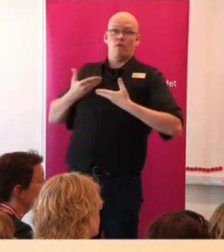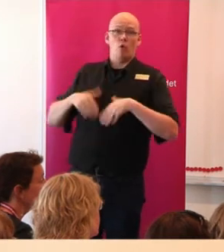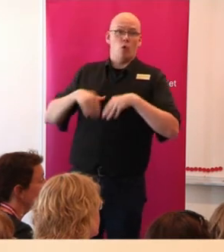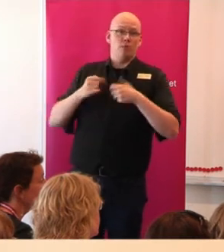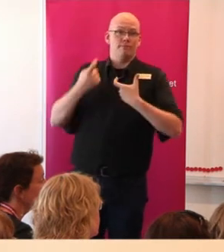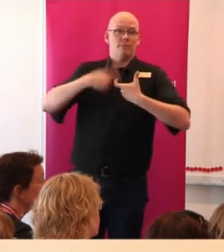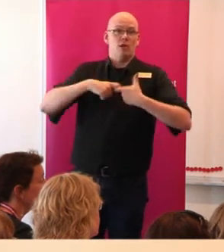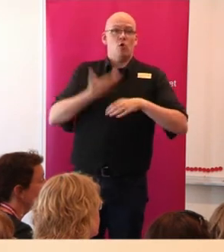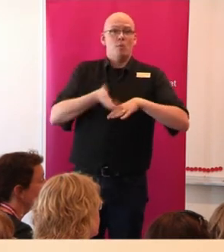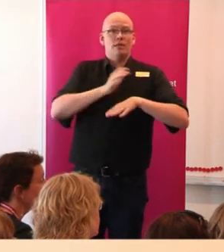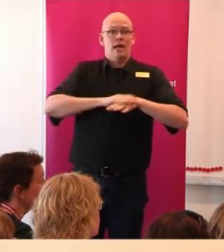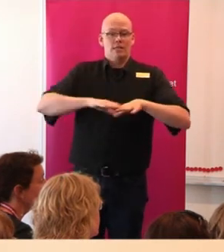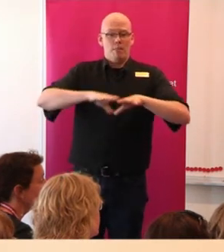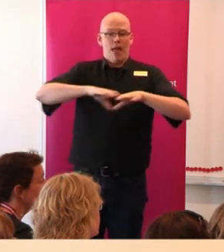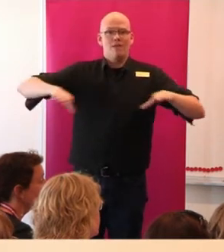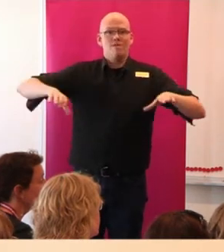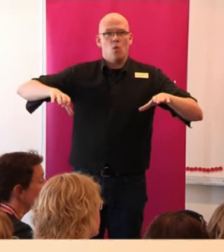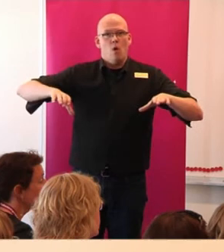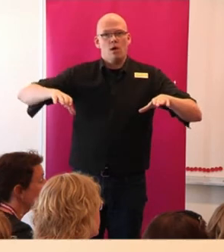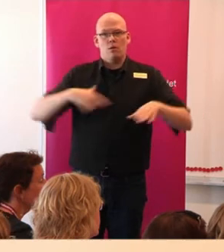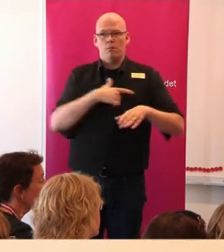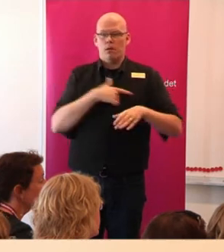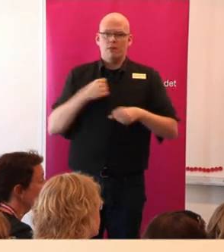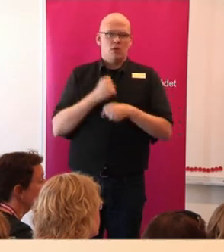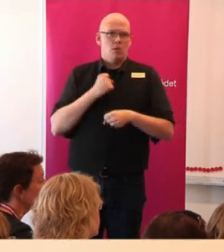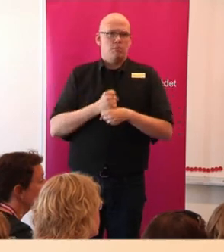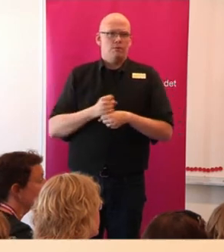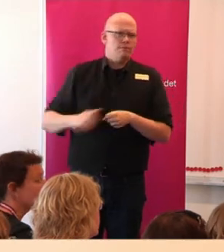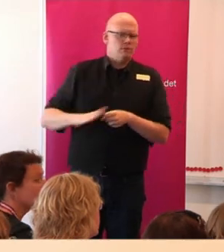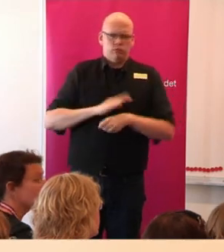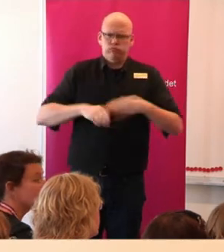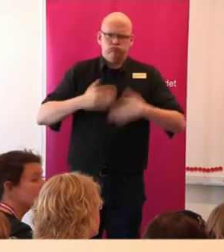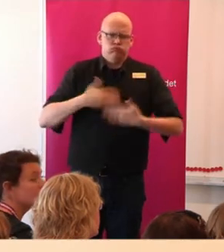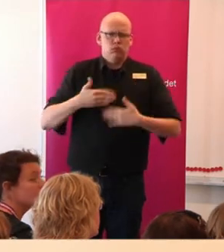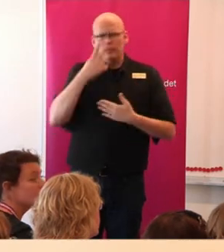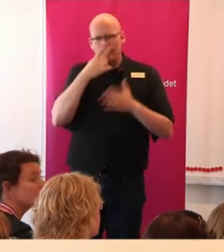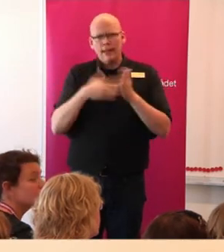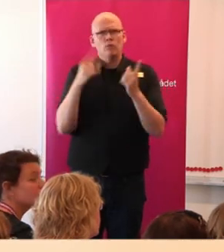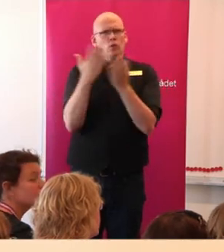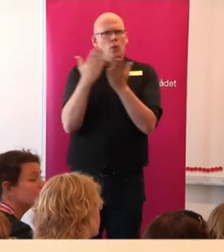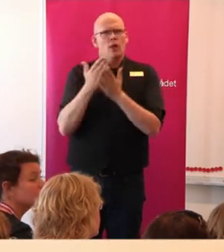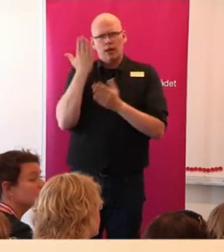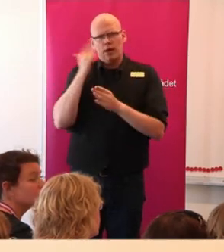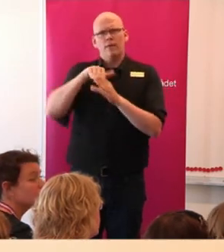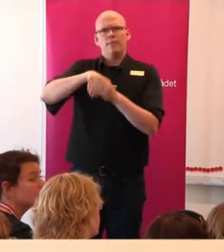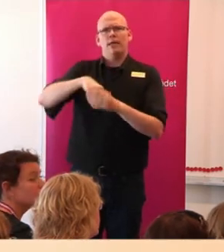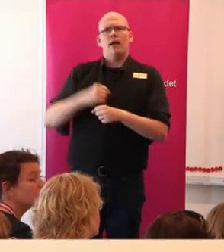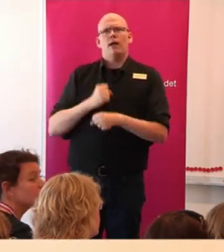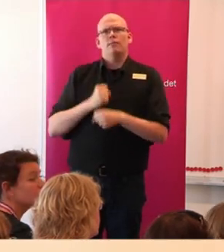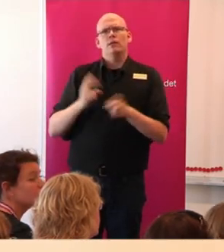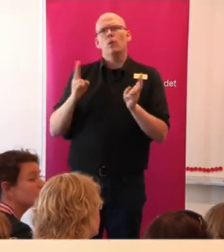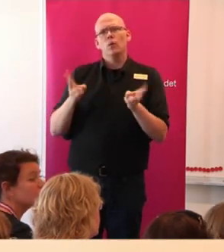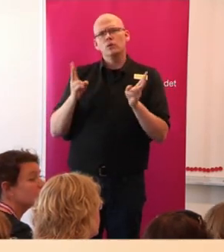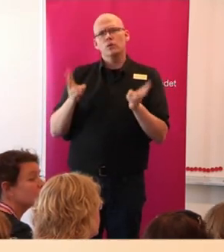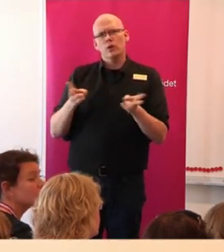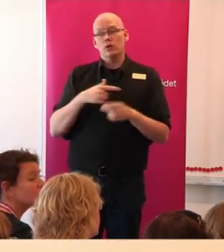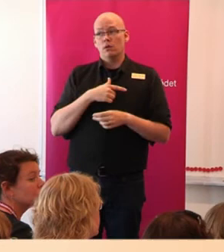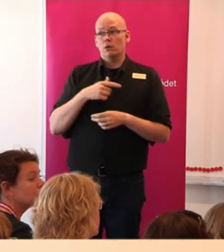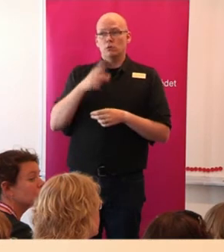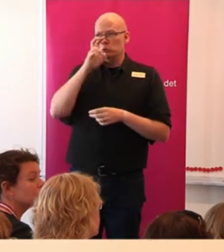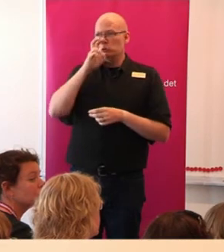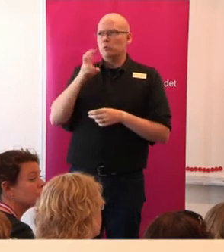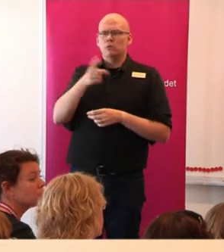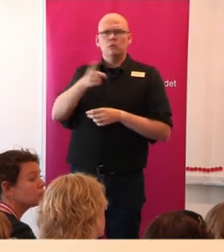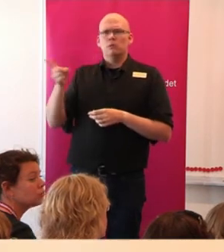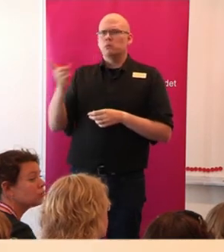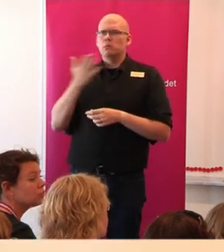kompetensplattformar där vi jobbar för fullt för att försöka få in folkhögskolorna på ett bra sätt i det arbetet. För det har man inte riktigt,